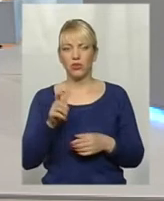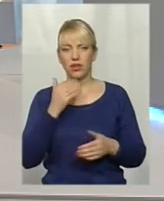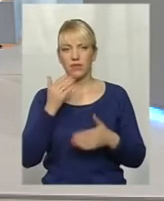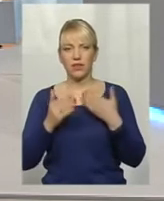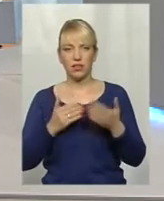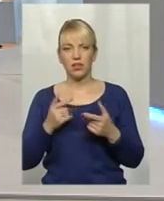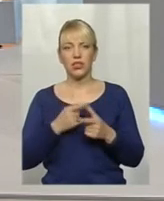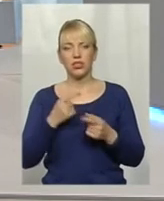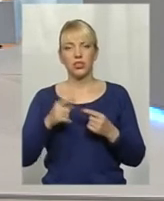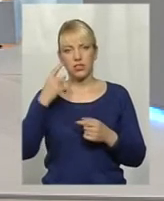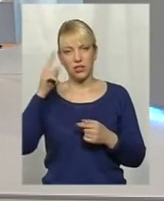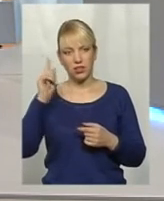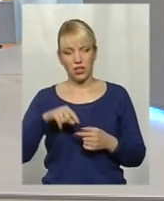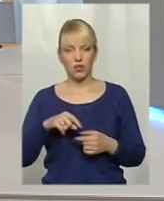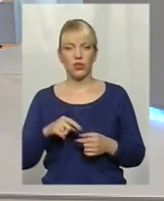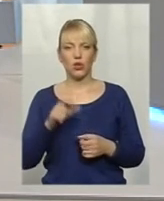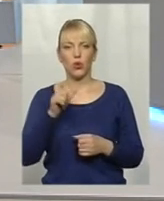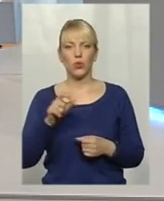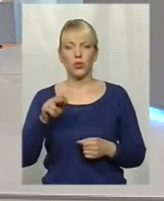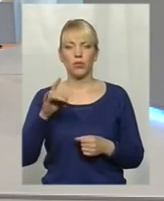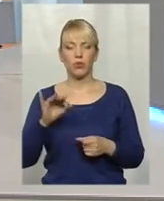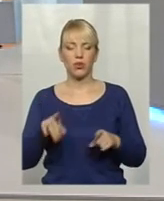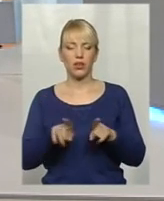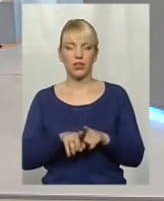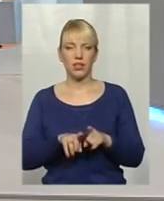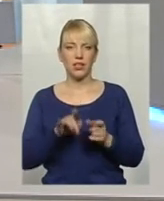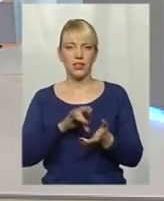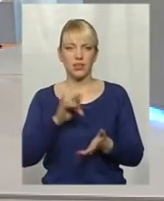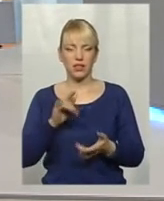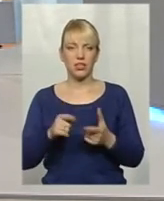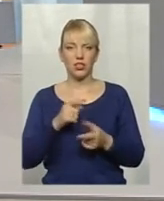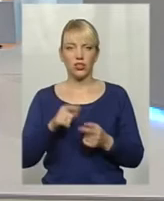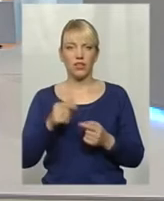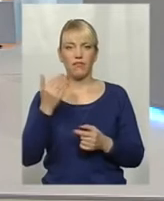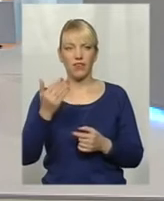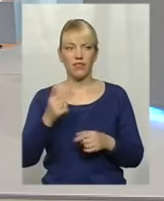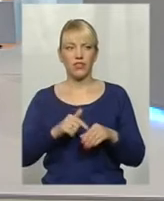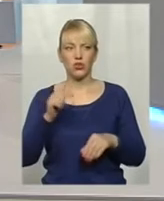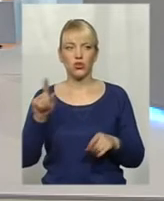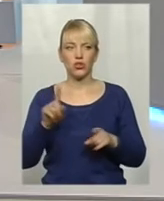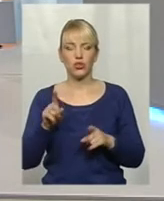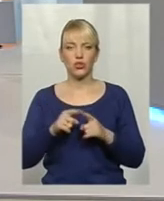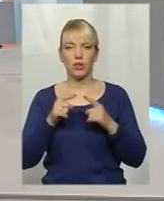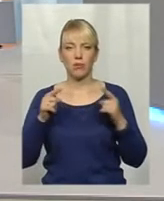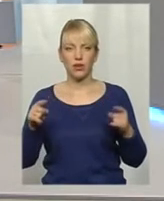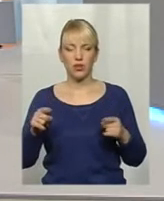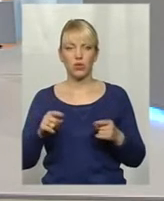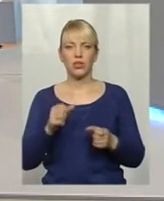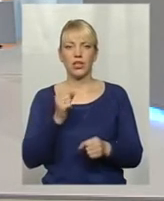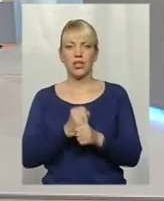чи вже знають люди про такі центри? Чи відчули ви, що за період діяльності